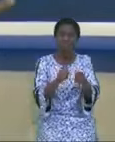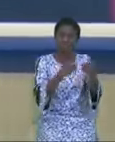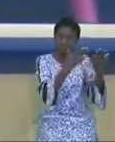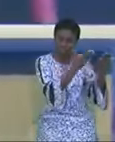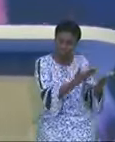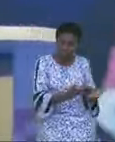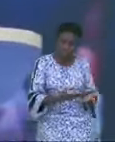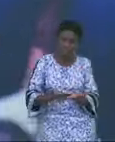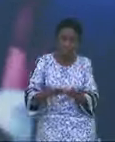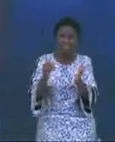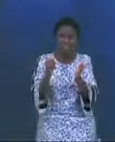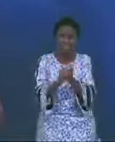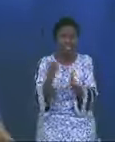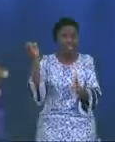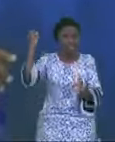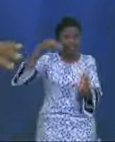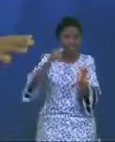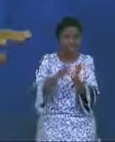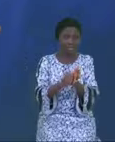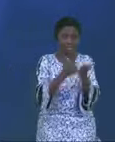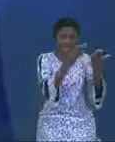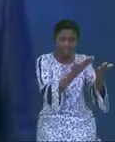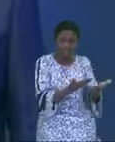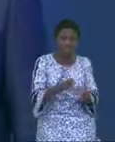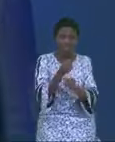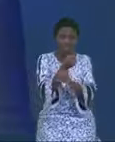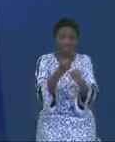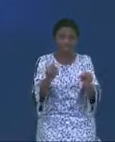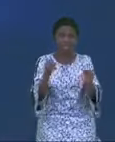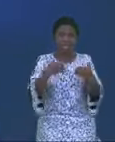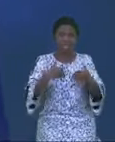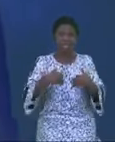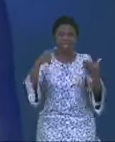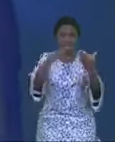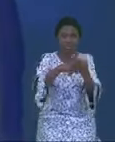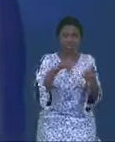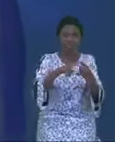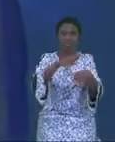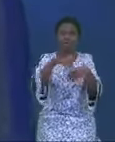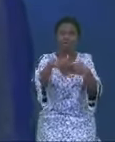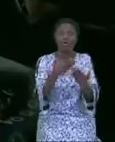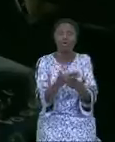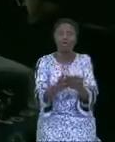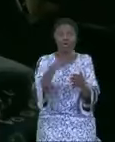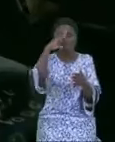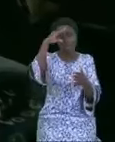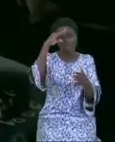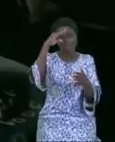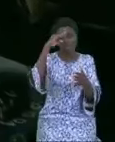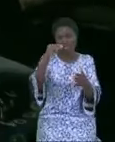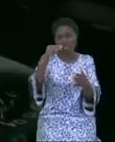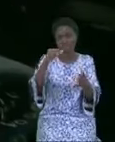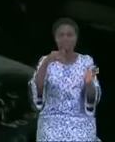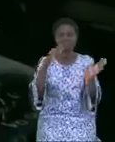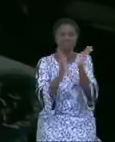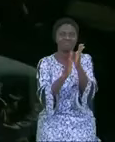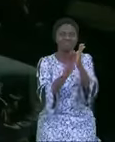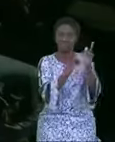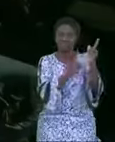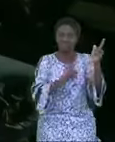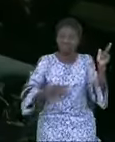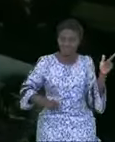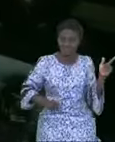continue à porter cette grâce source de salut qui apporte le salut a été manifesté à tous les hommes gloire à Dieu pour être aimé